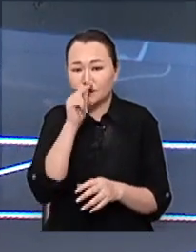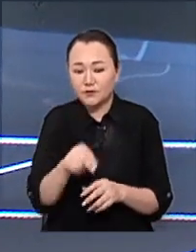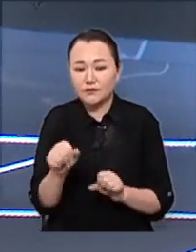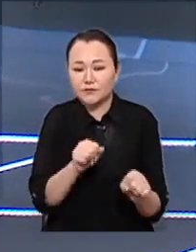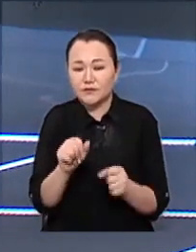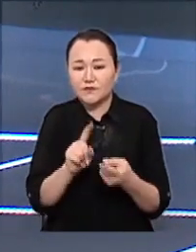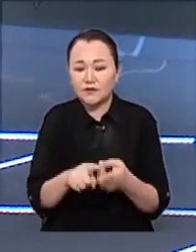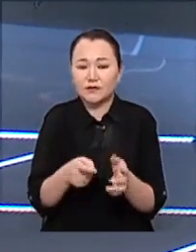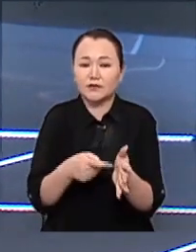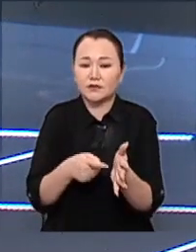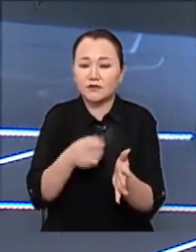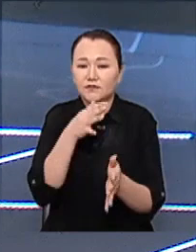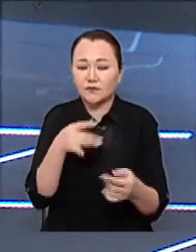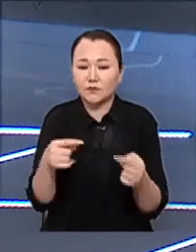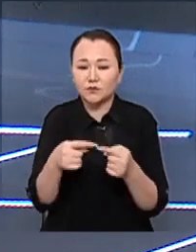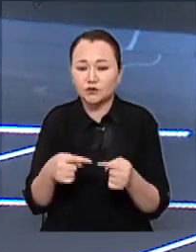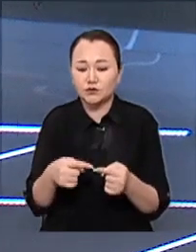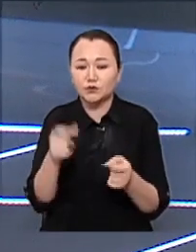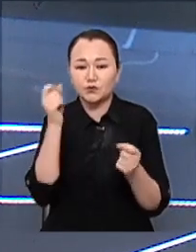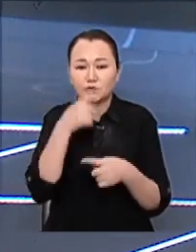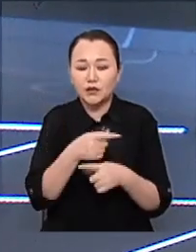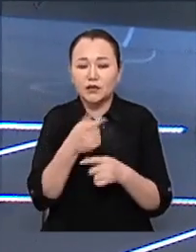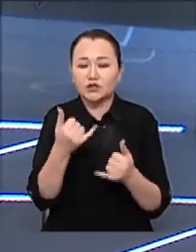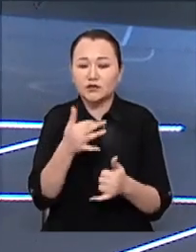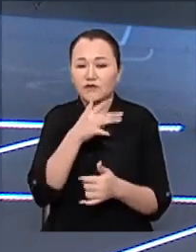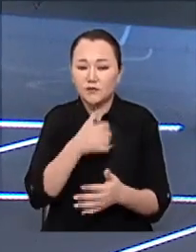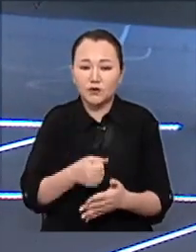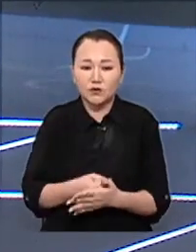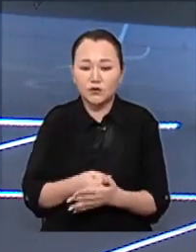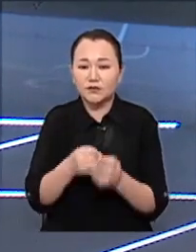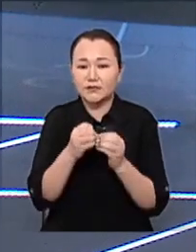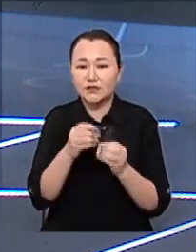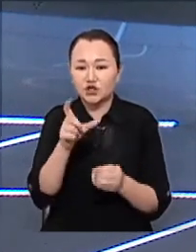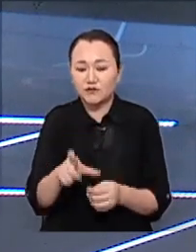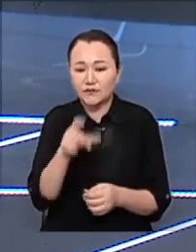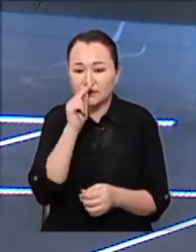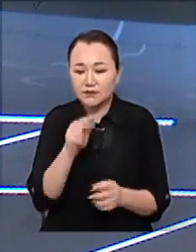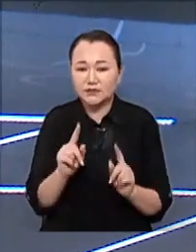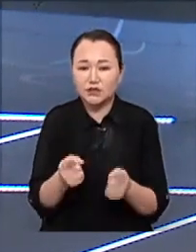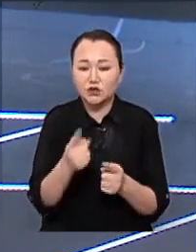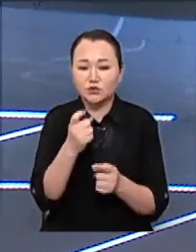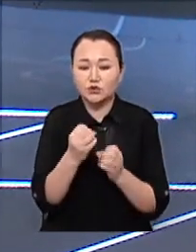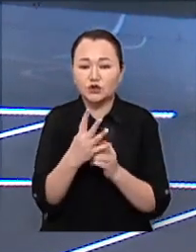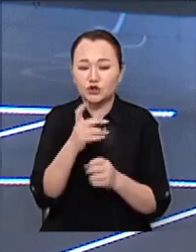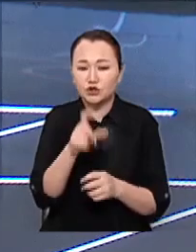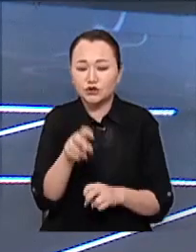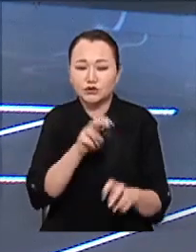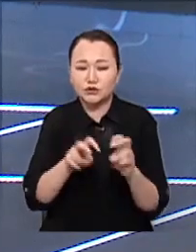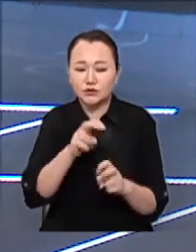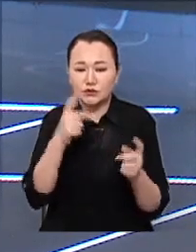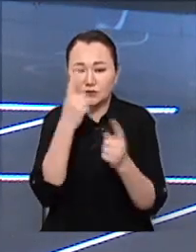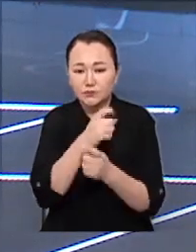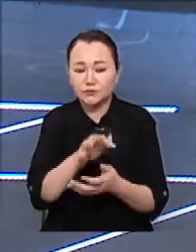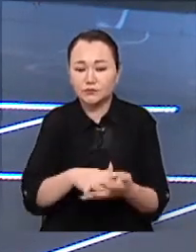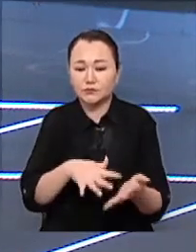бойынша тергеу барысында нақтыланған. Әрі қазірге дейін 10 күдікті ұсталыпты, ал 114 сезіктіні іздестіру жұмыстары